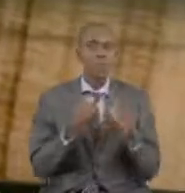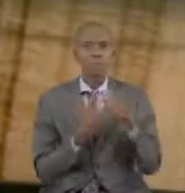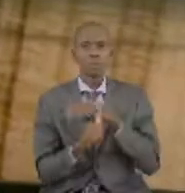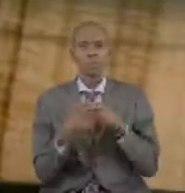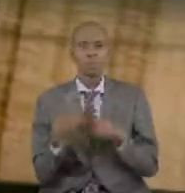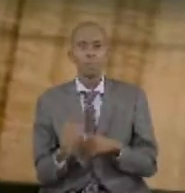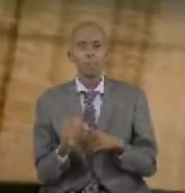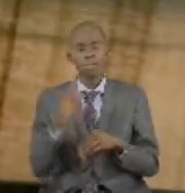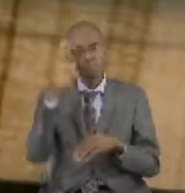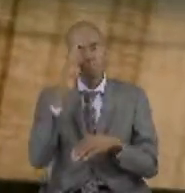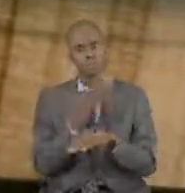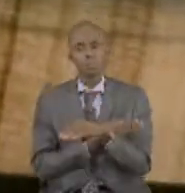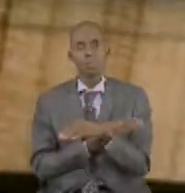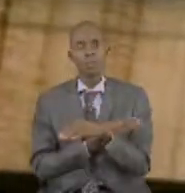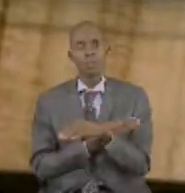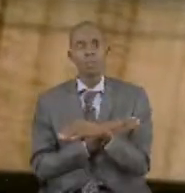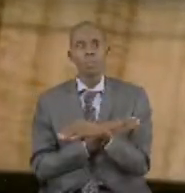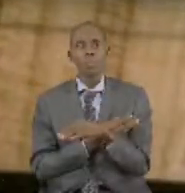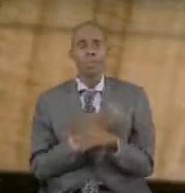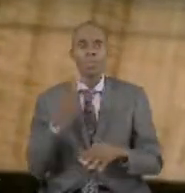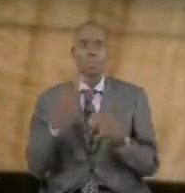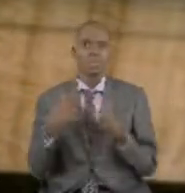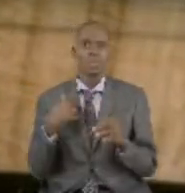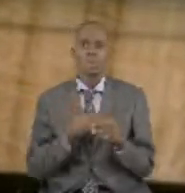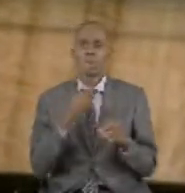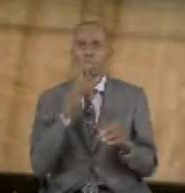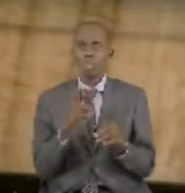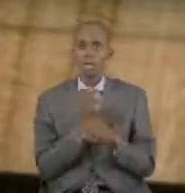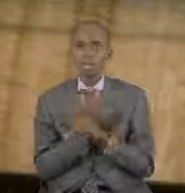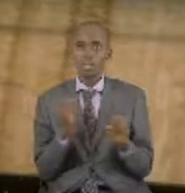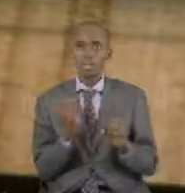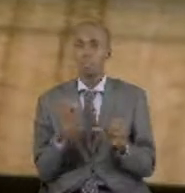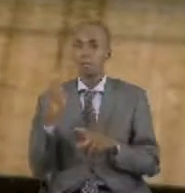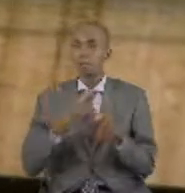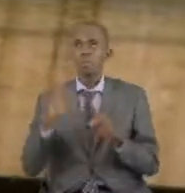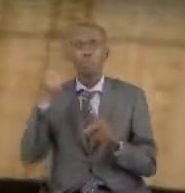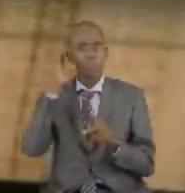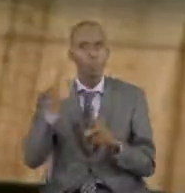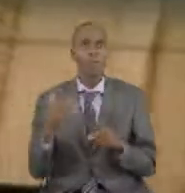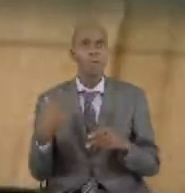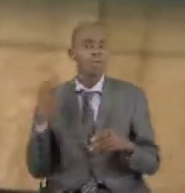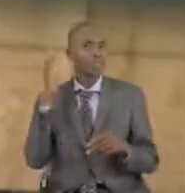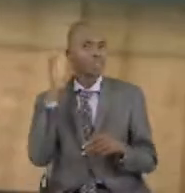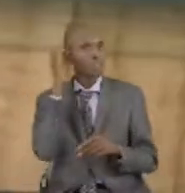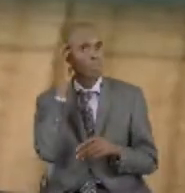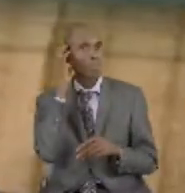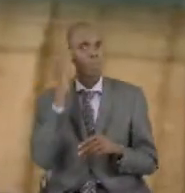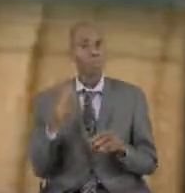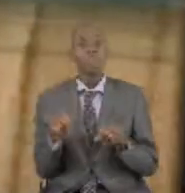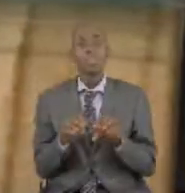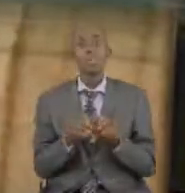encore secret sur le soleil s'ils sont convertis ils entendront si si